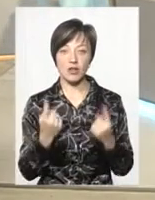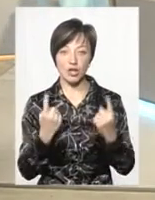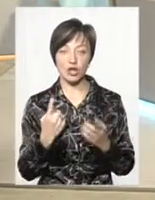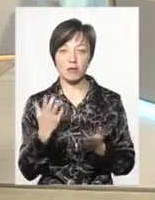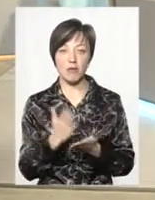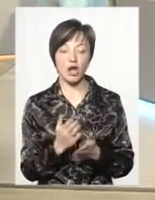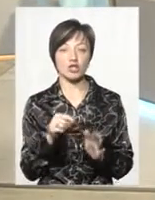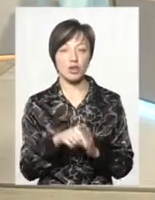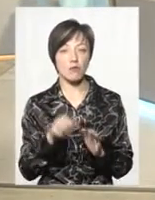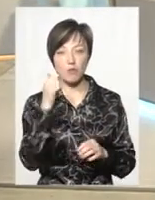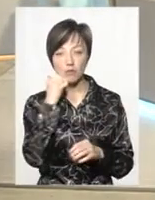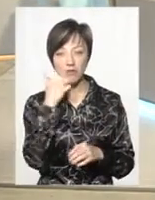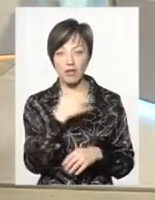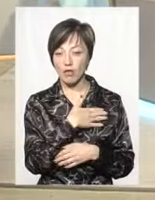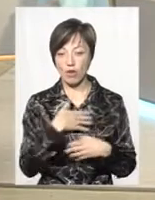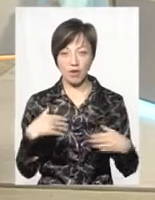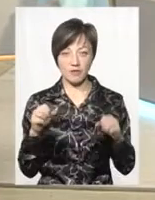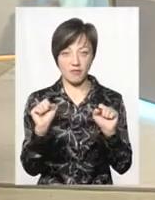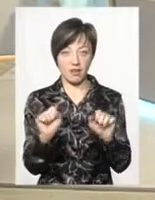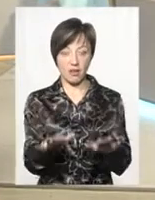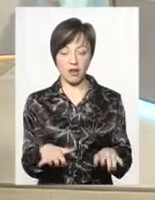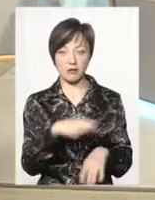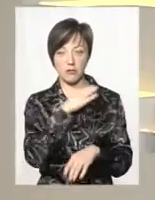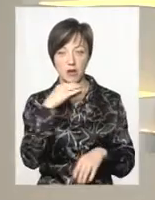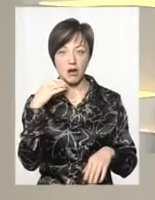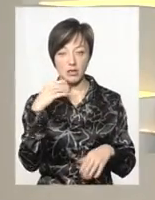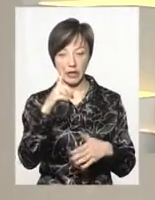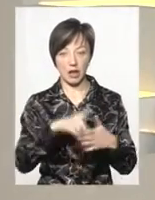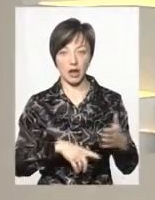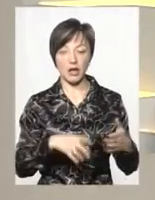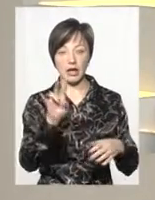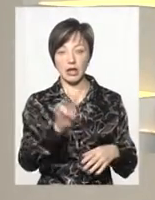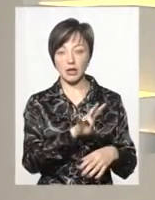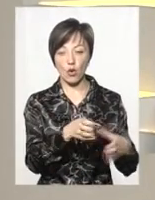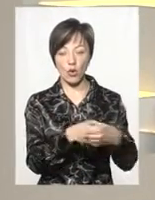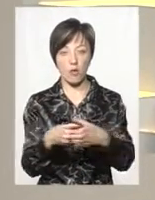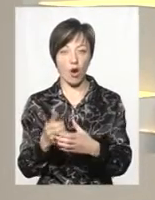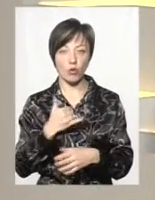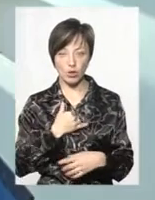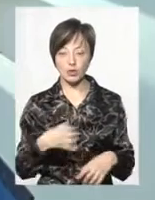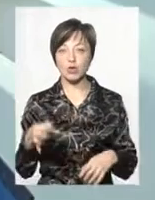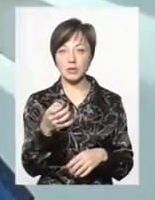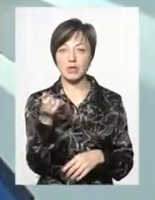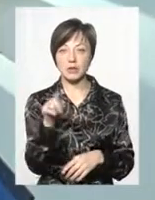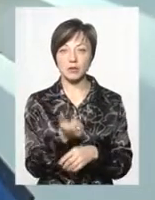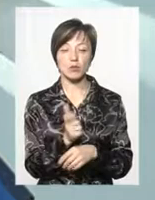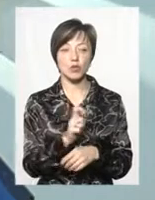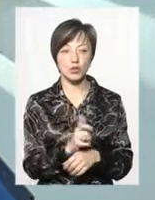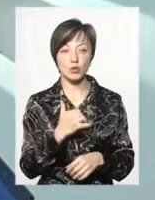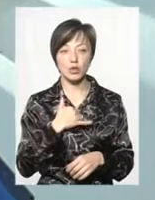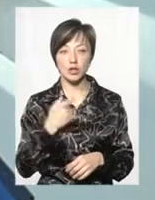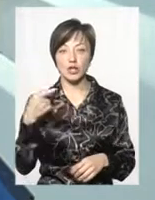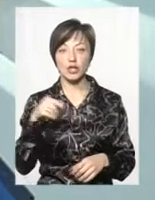що Москва не хоче віддати таку велику кількість релігійних громад. А в нашій області тим більше. В нашій області